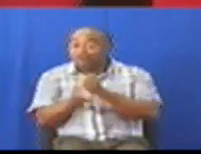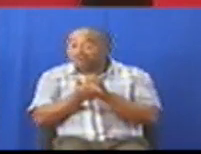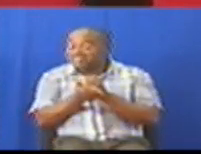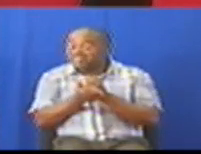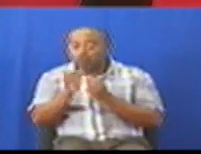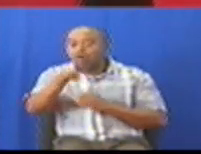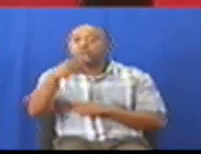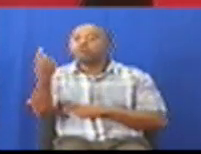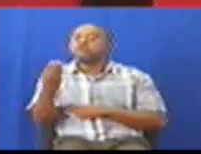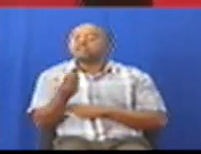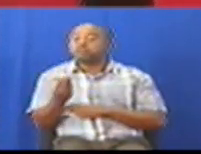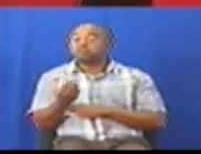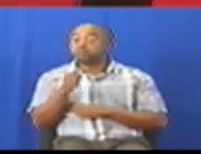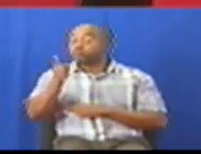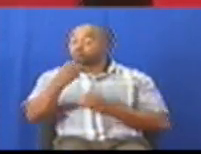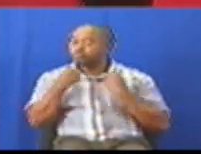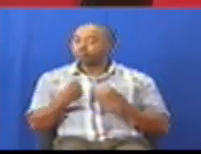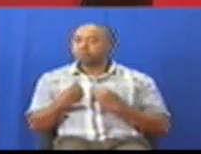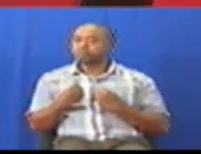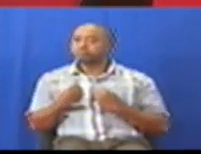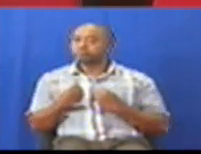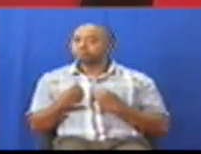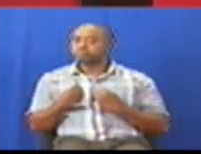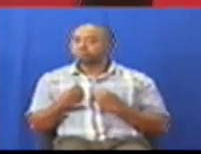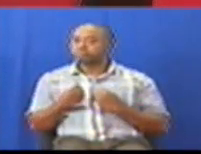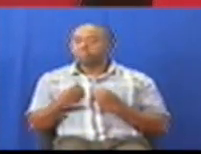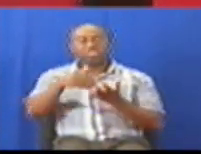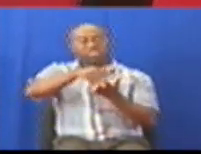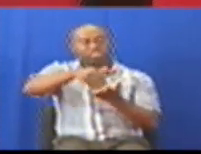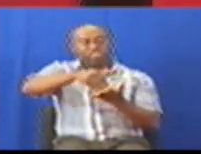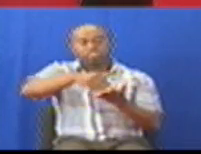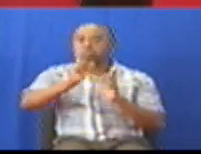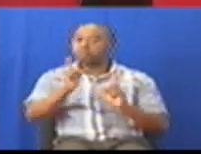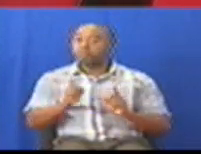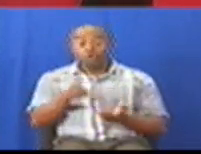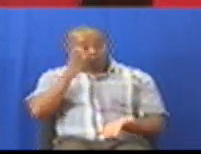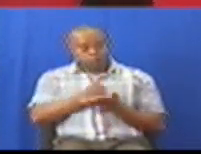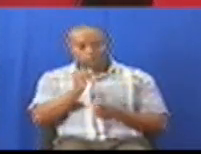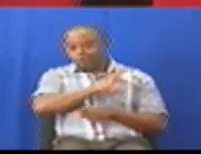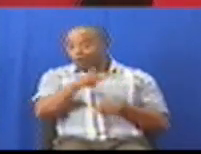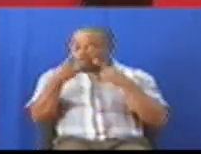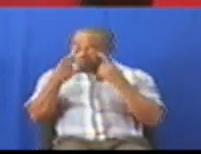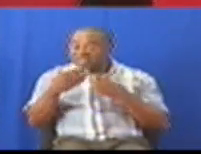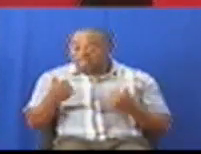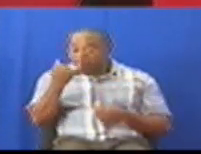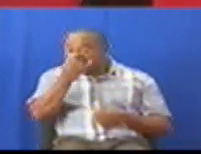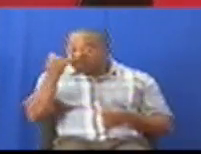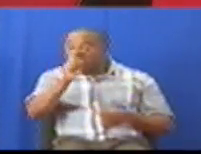wenye uthubutu wa nguvu kama huu. Na kwa kweli, watu wote mmeona madawa kulevya kwa heli,